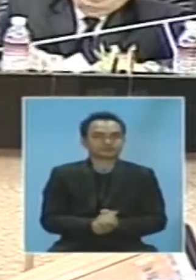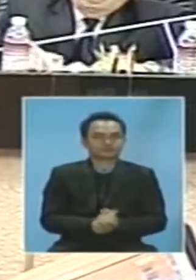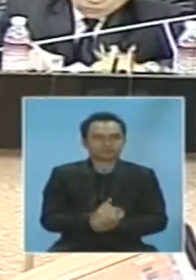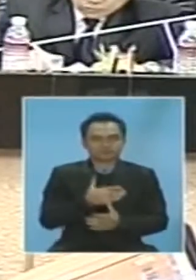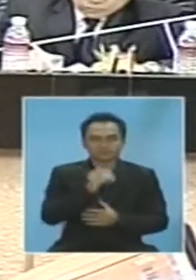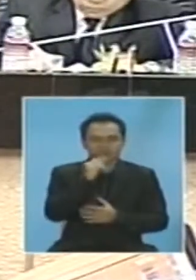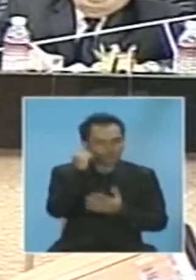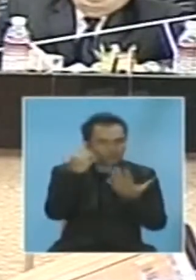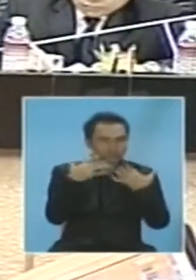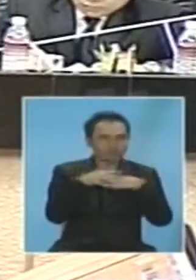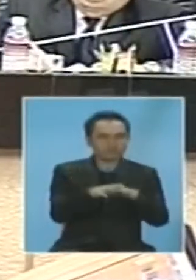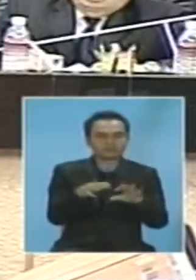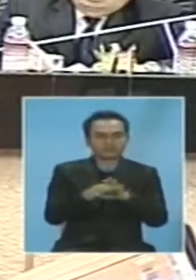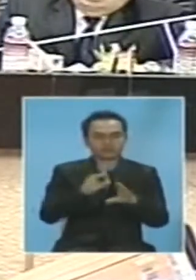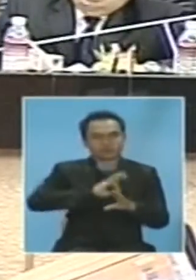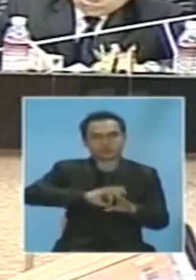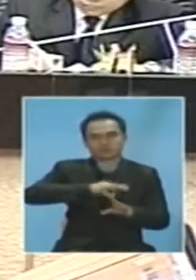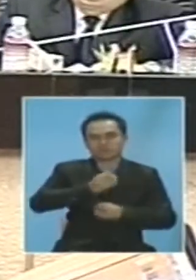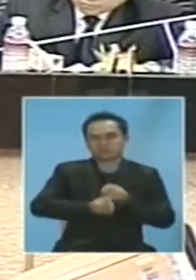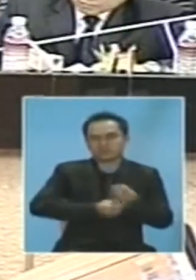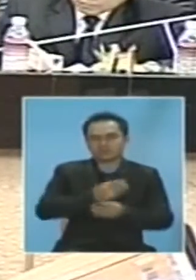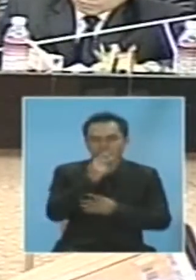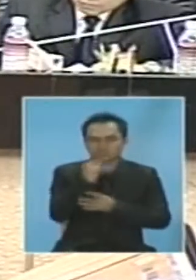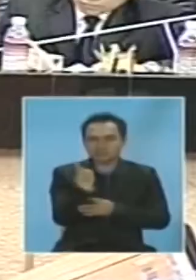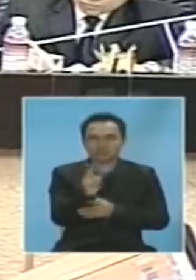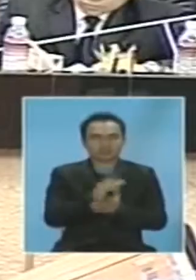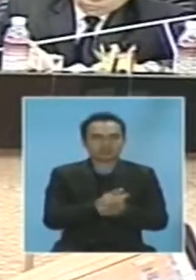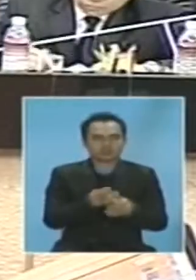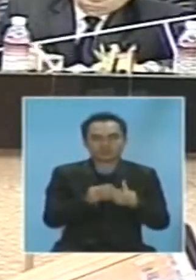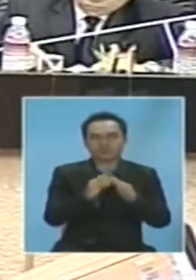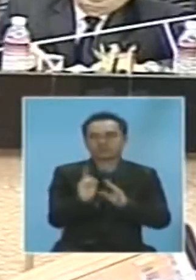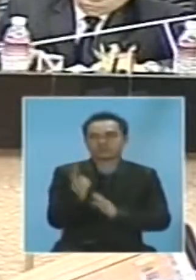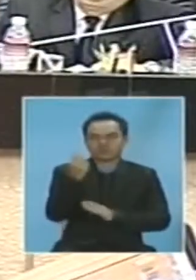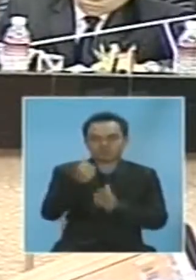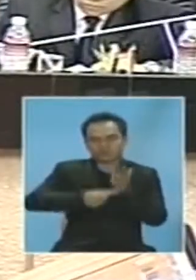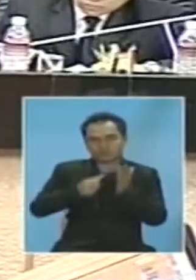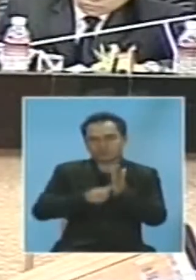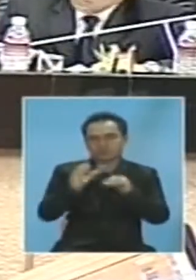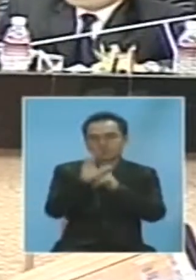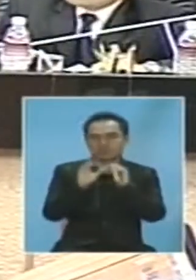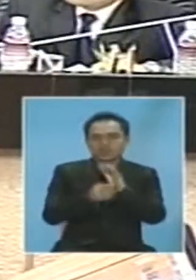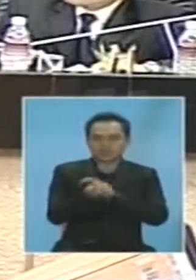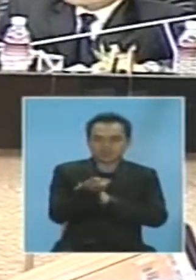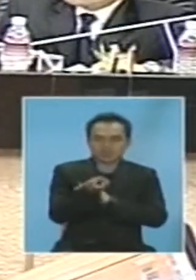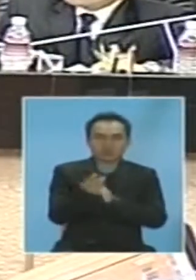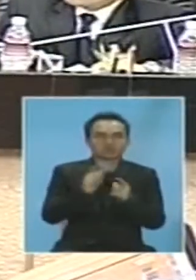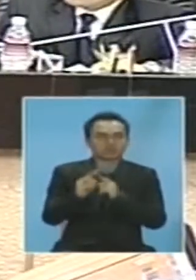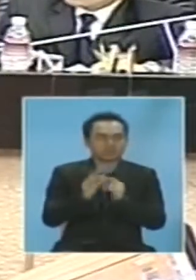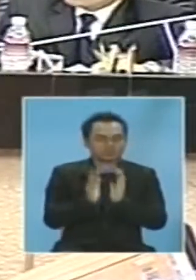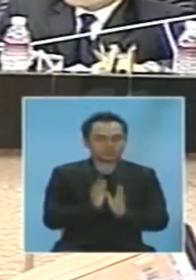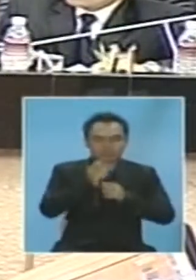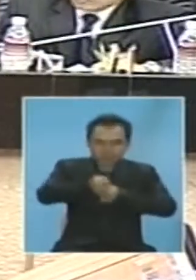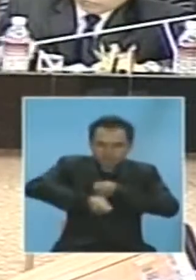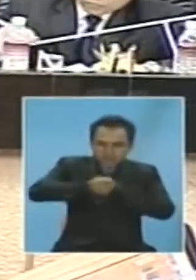ซึ่งสอดคล้องกับเจตนารมณ์ของการที่มิริเริ่มโครงการรับจำนำข้าวที่อยากให้เกษตรกรนั้นมีความ